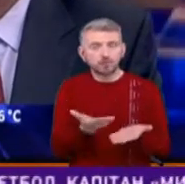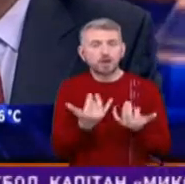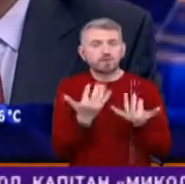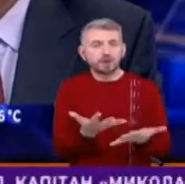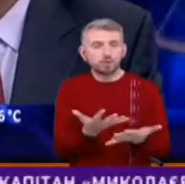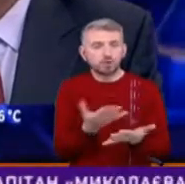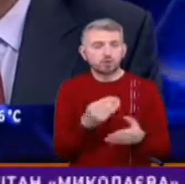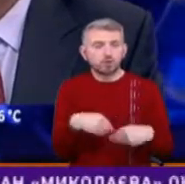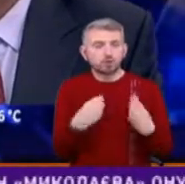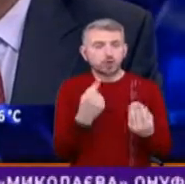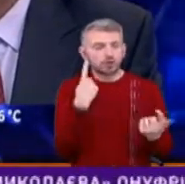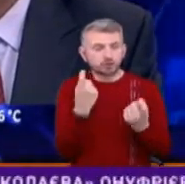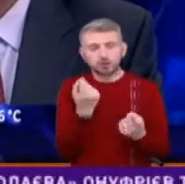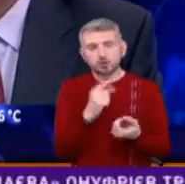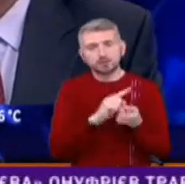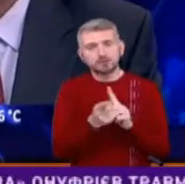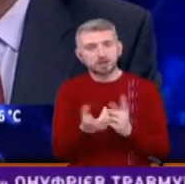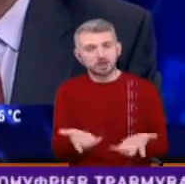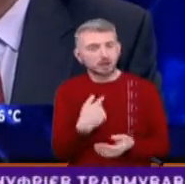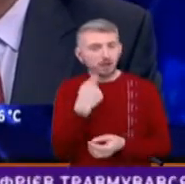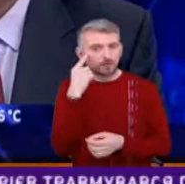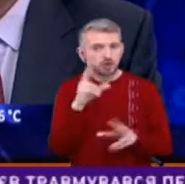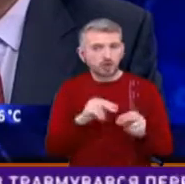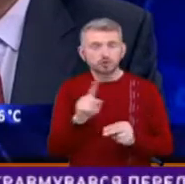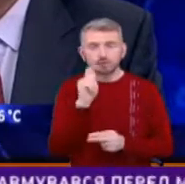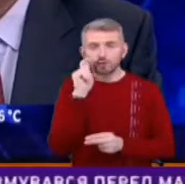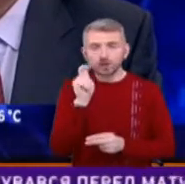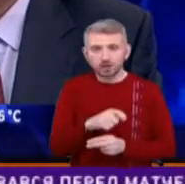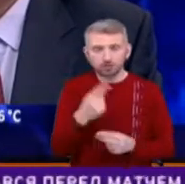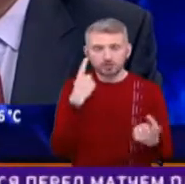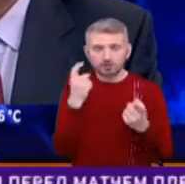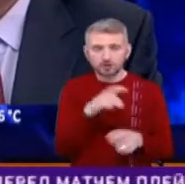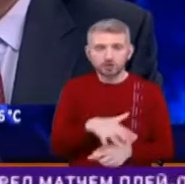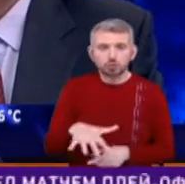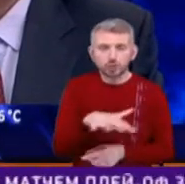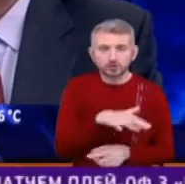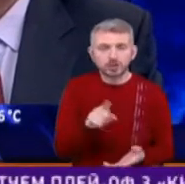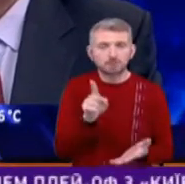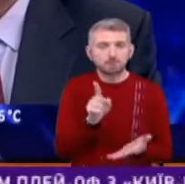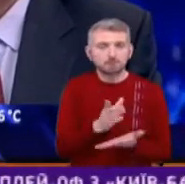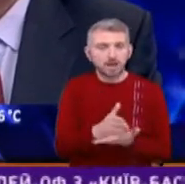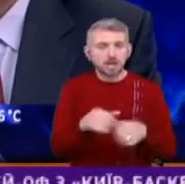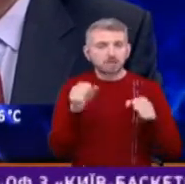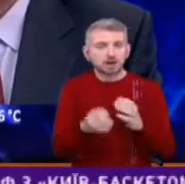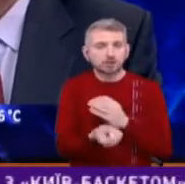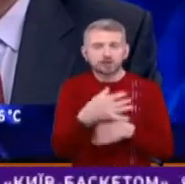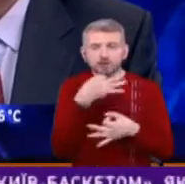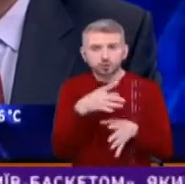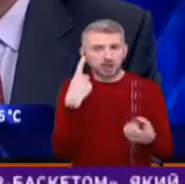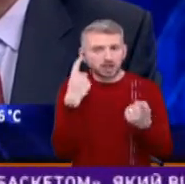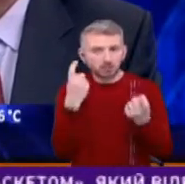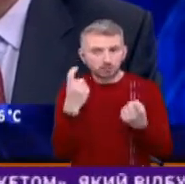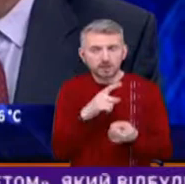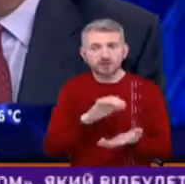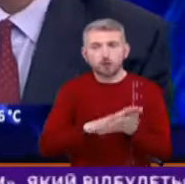до подачі інформації трохи зміняться. Я вважаю, що в українському інформаційному просторі має право з'являтися будь-яка інформація.